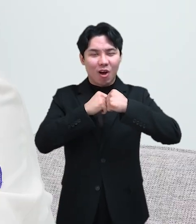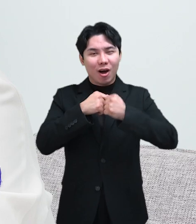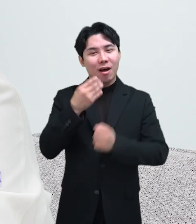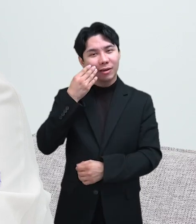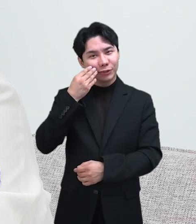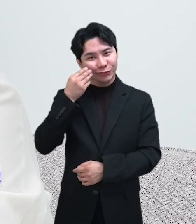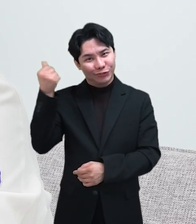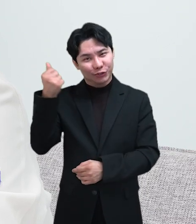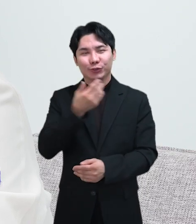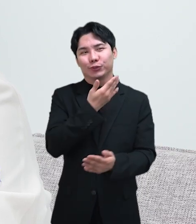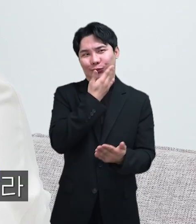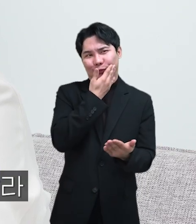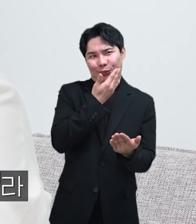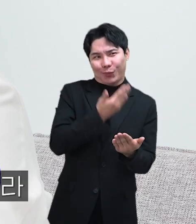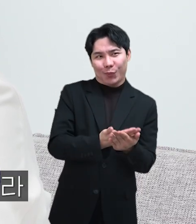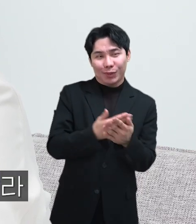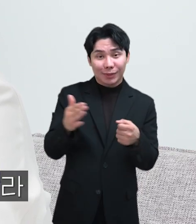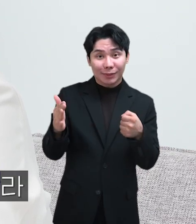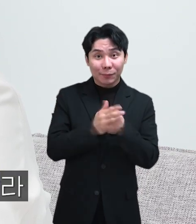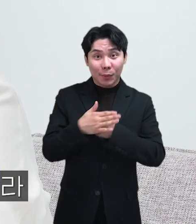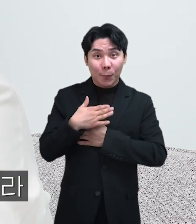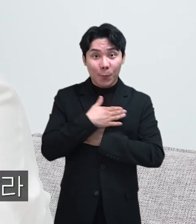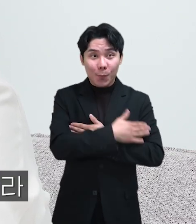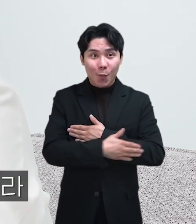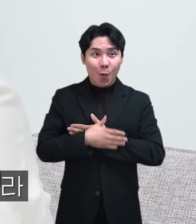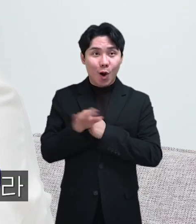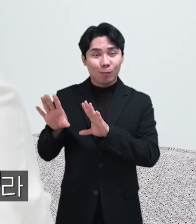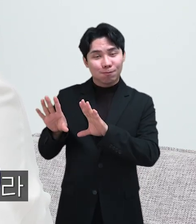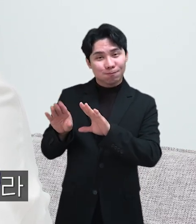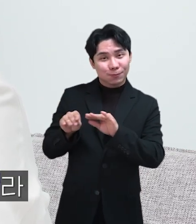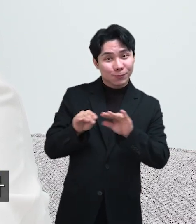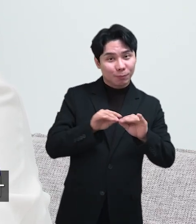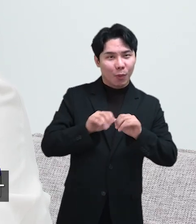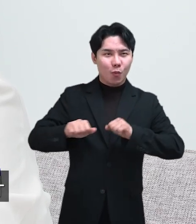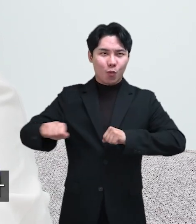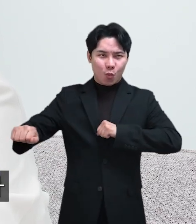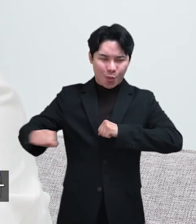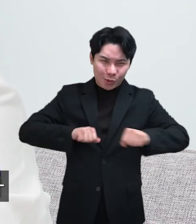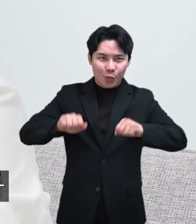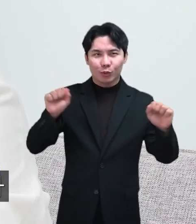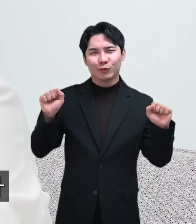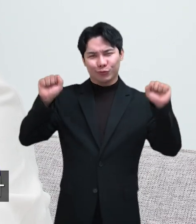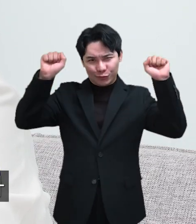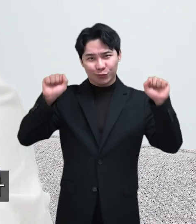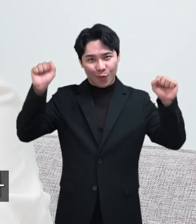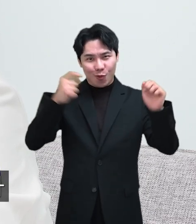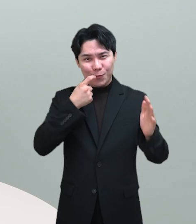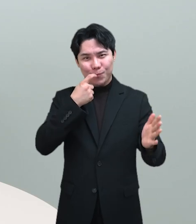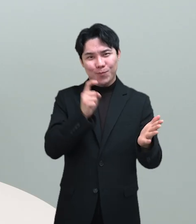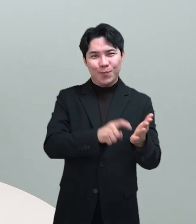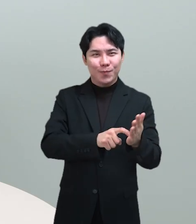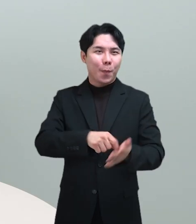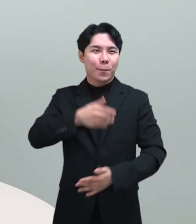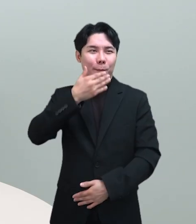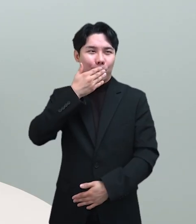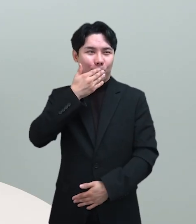또 유연한 몸을 가지면 모든 일상생활에 도움이 될 뿐만이 아니라 다른 운동을 더 쉽게 할 수도 있습니다. 스트레칭 할 때는